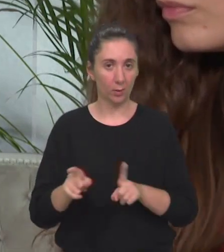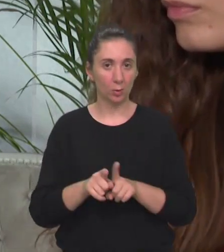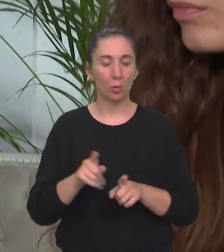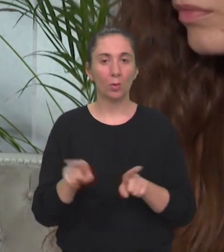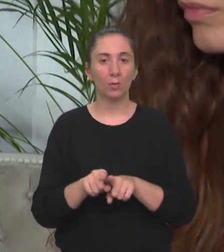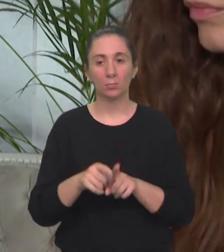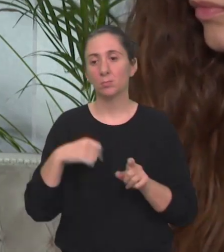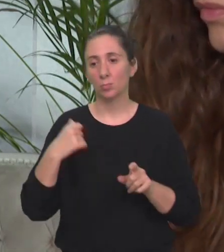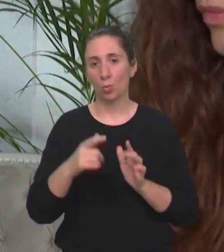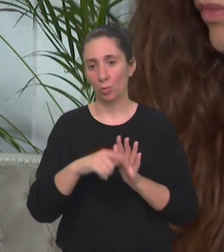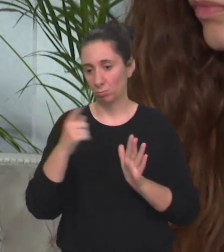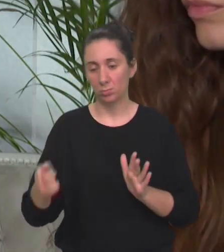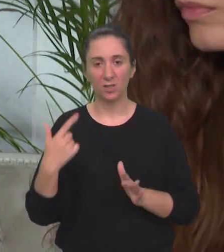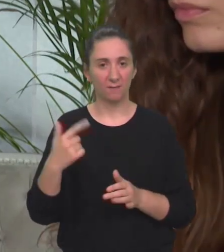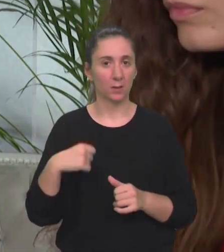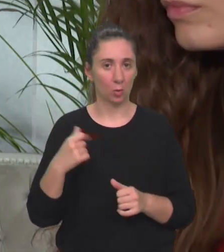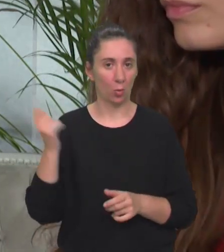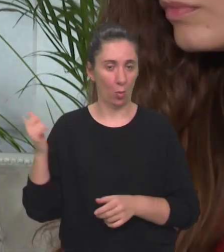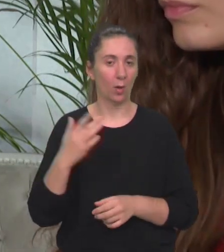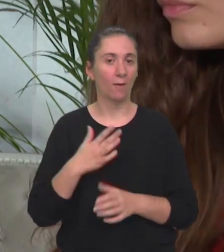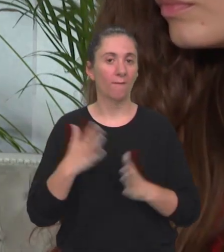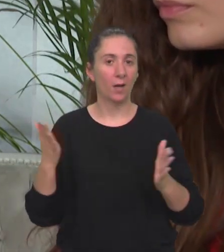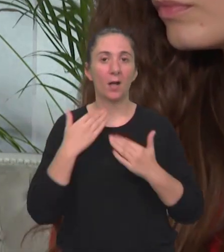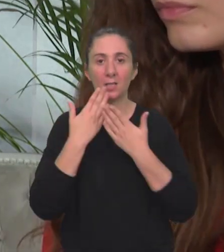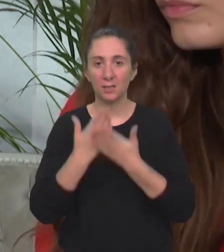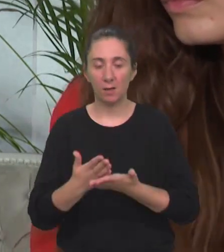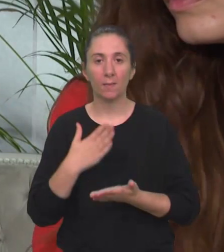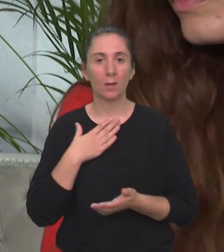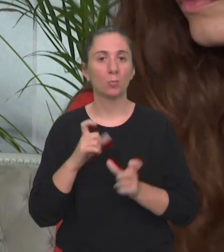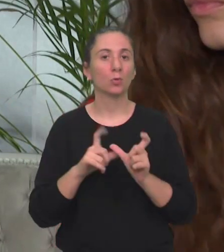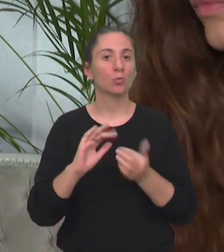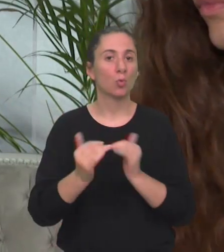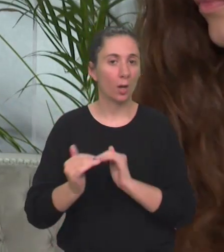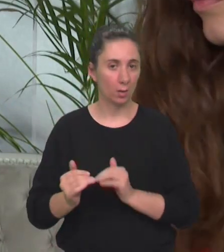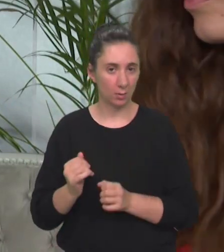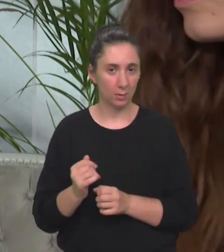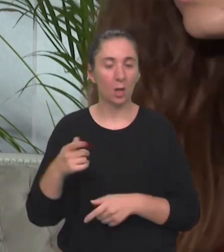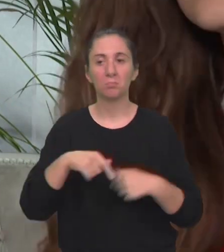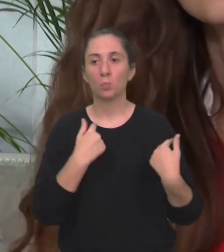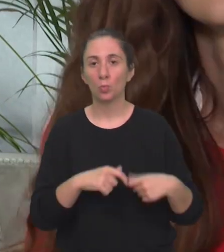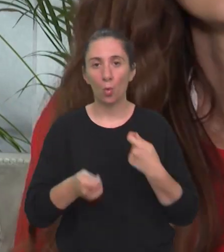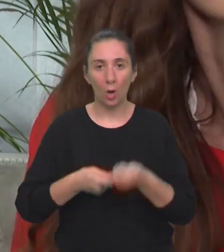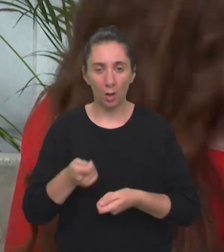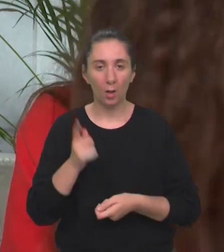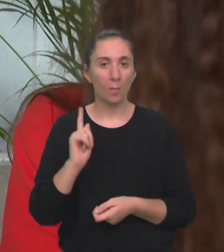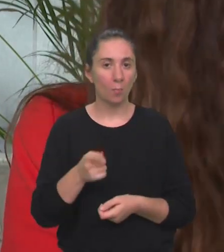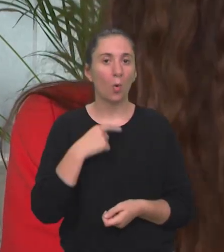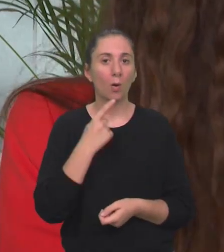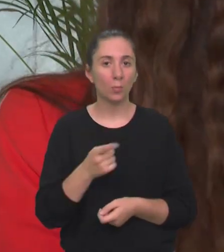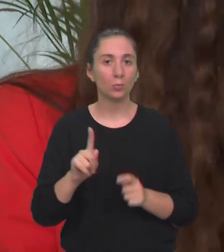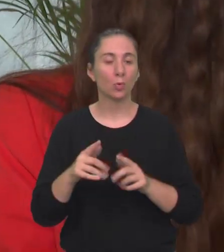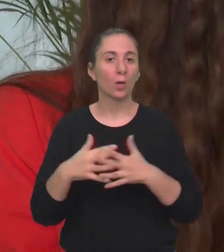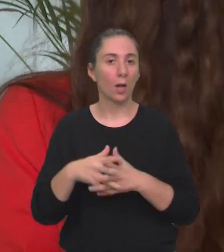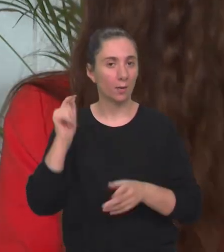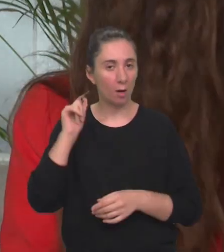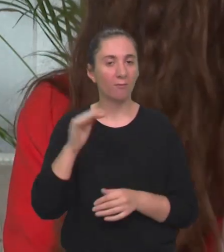svi tih niz 20 godina, također velika zahvala našim suradnicima, donatorima, također moramo i spomenuti i